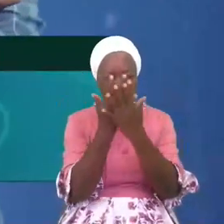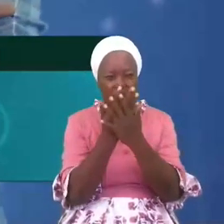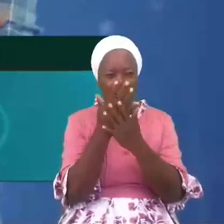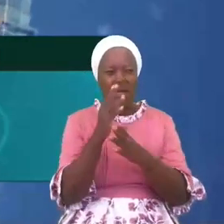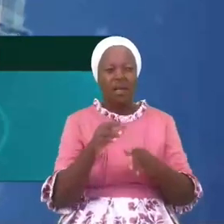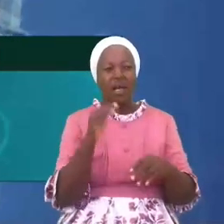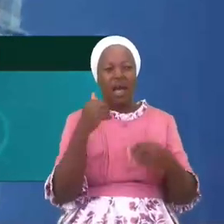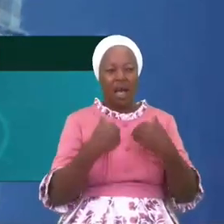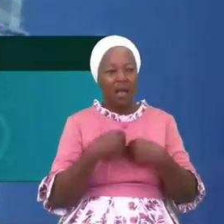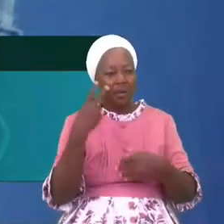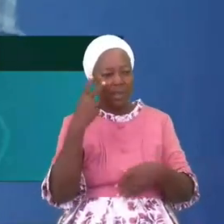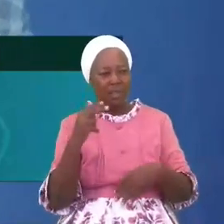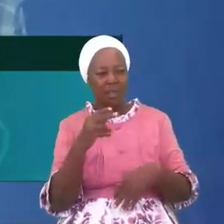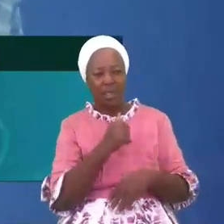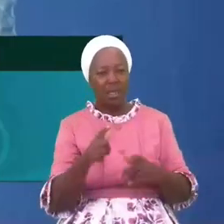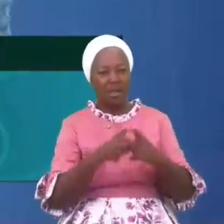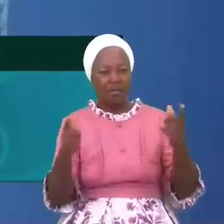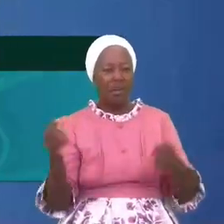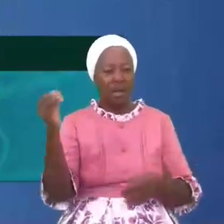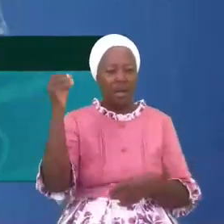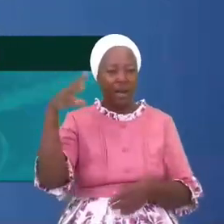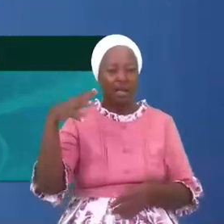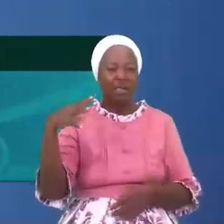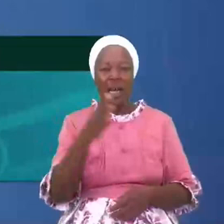Tu rends le peuple nombreux.